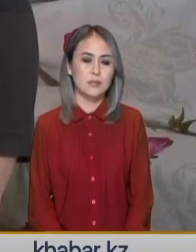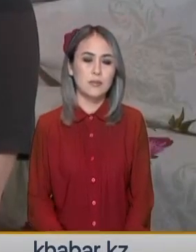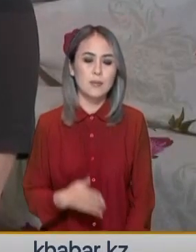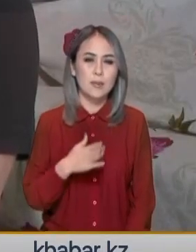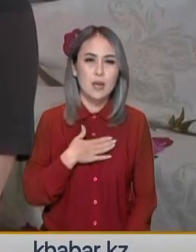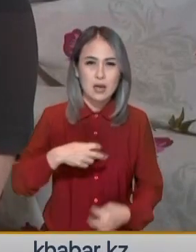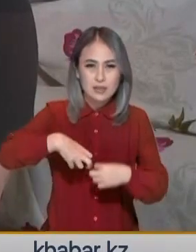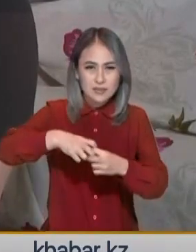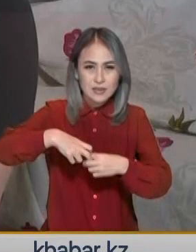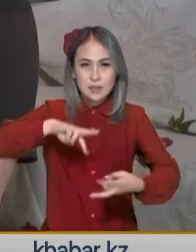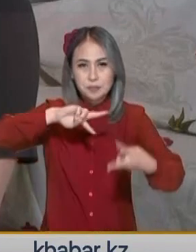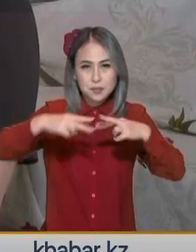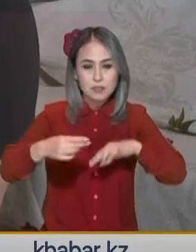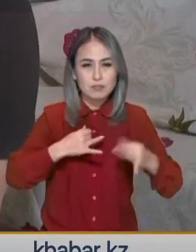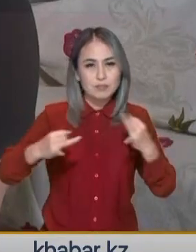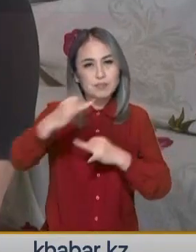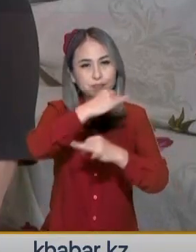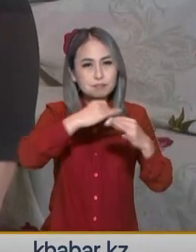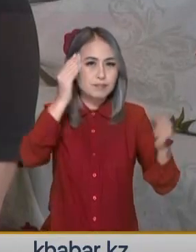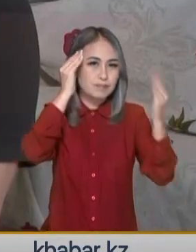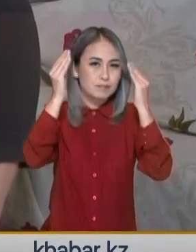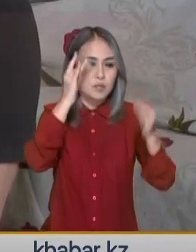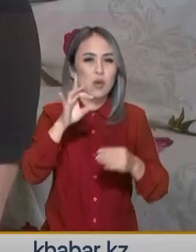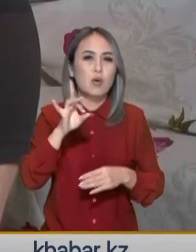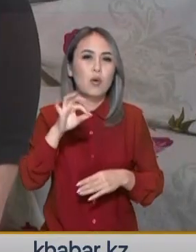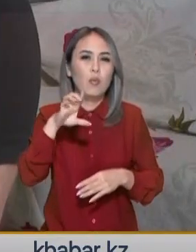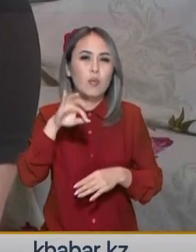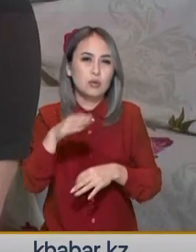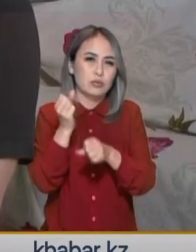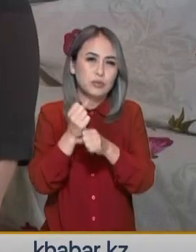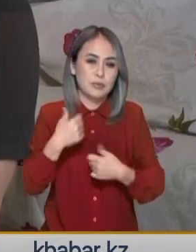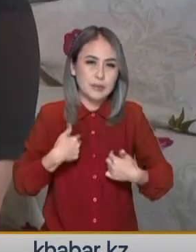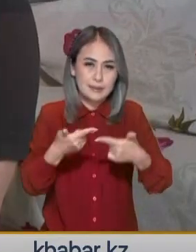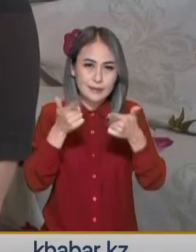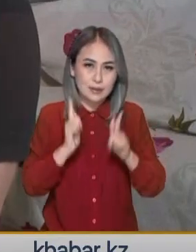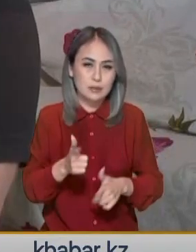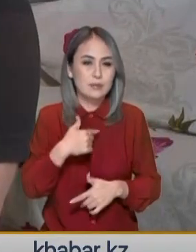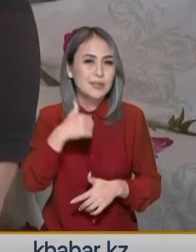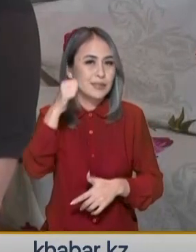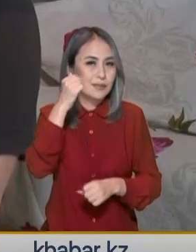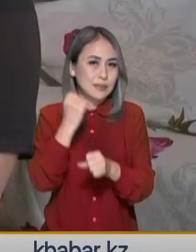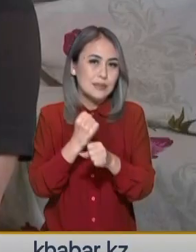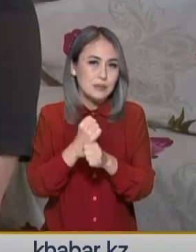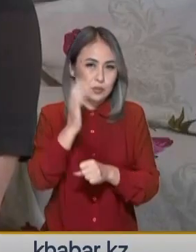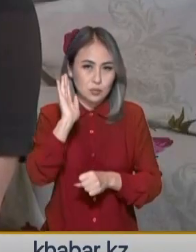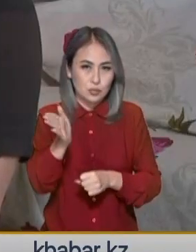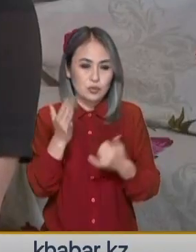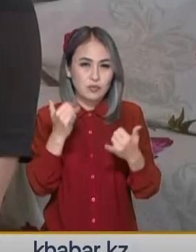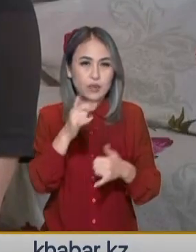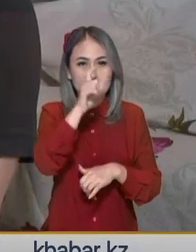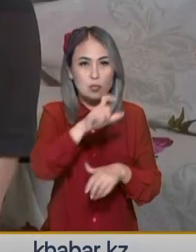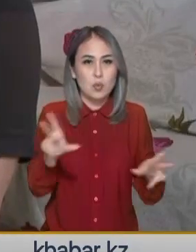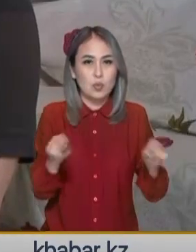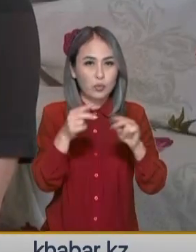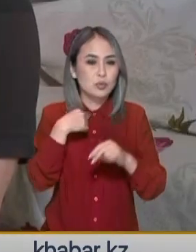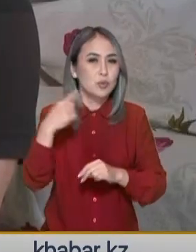Тізе буын ауыстырған науқастармен сөйлестім. Ойлана келе, роботпен жасалатын операцияға келісіп отырмын. Маған ертең жасайды. Бүгінгі науқастың операциясы сәтті